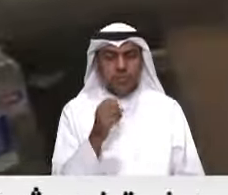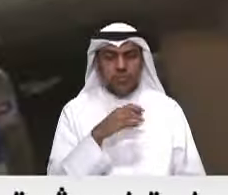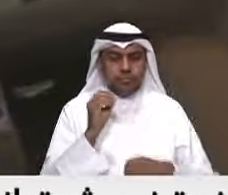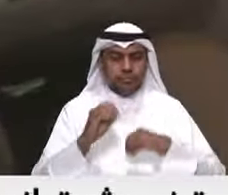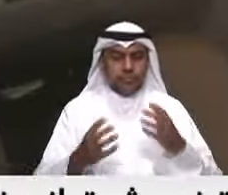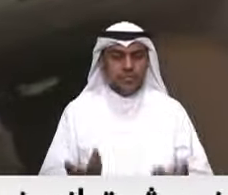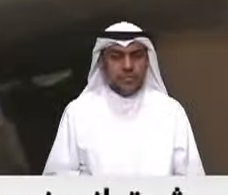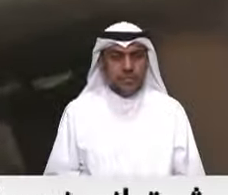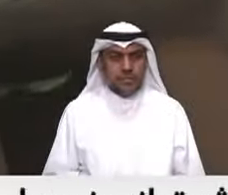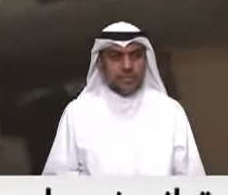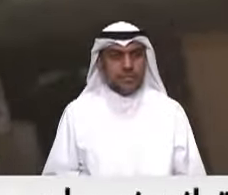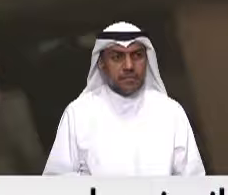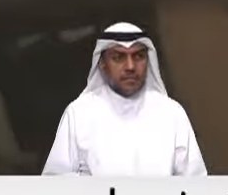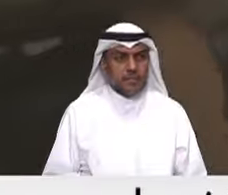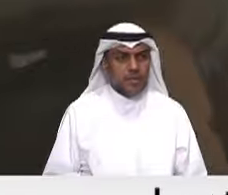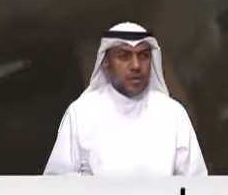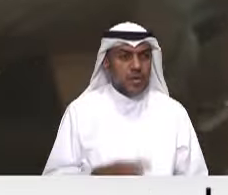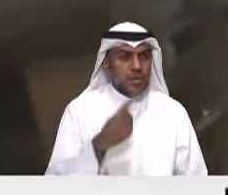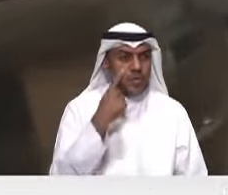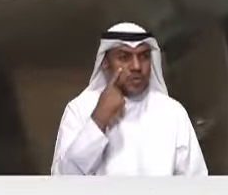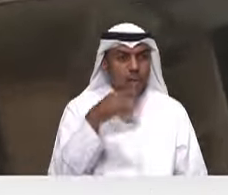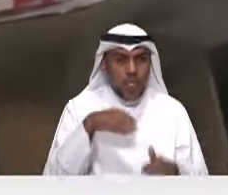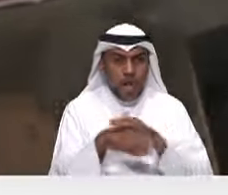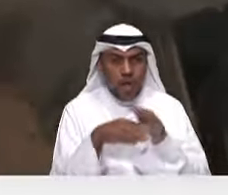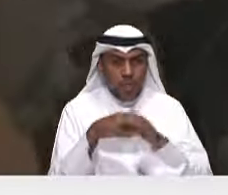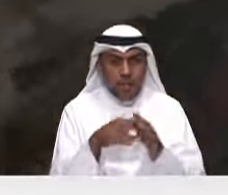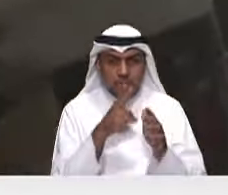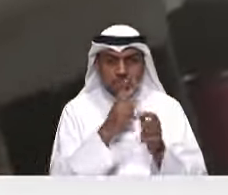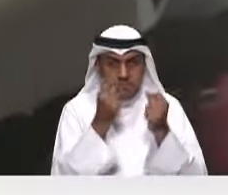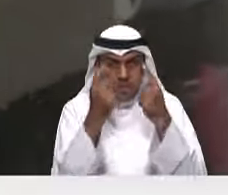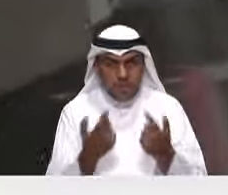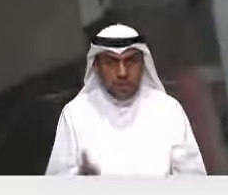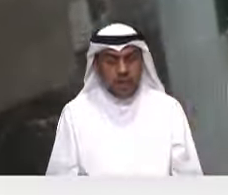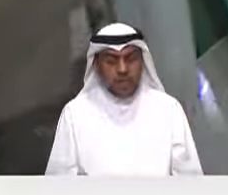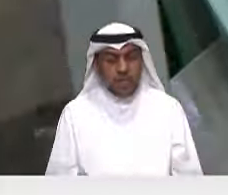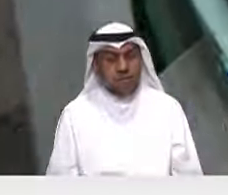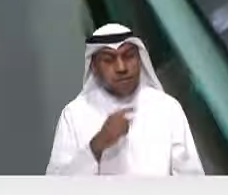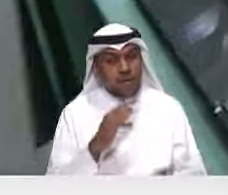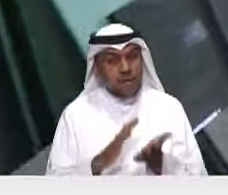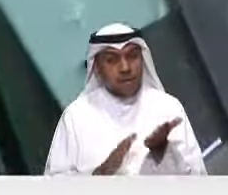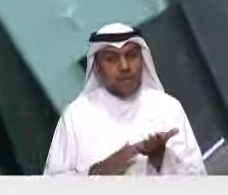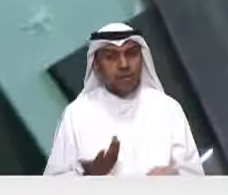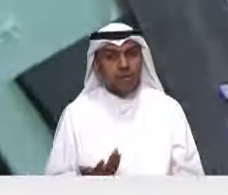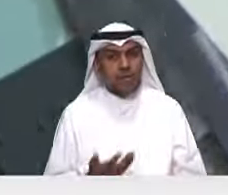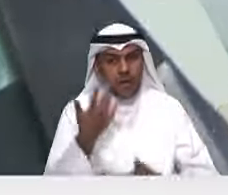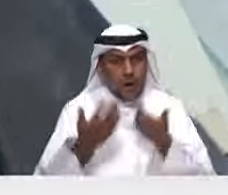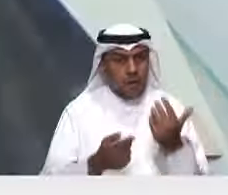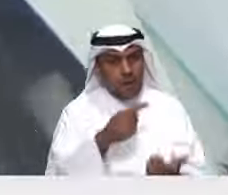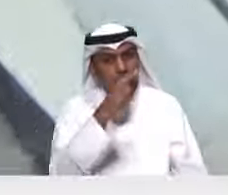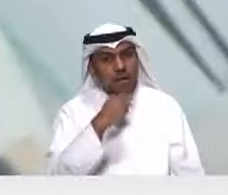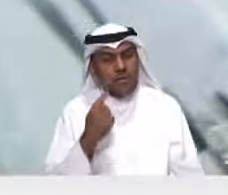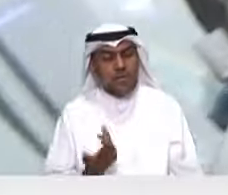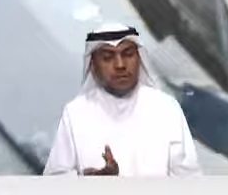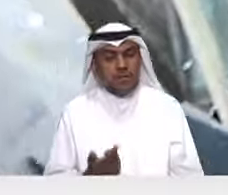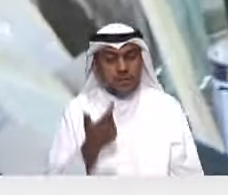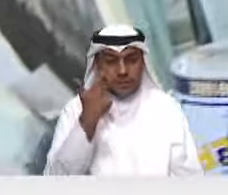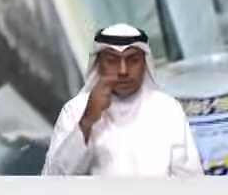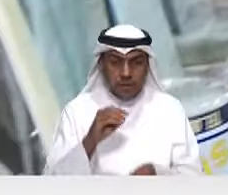مخلفات. حتى داخل المستودعات لا توجد بها اشتراطات حتى في أساليب التخزين، مما يترتب